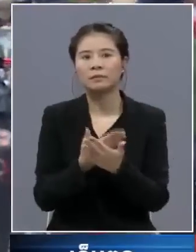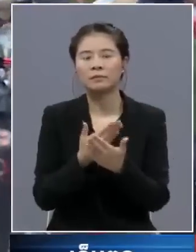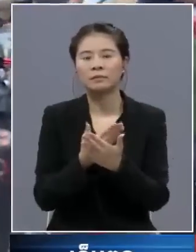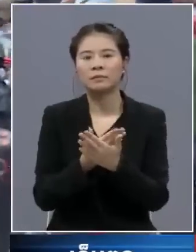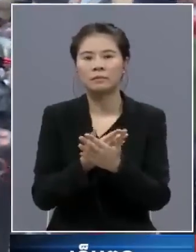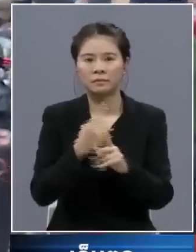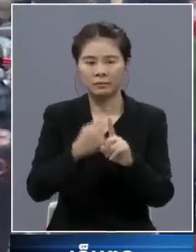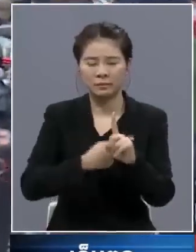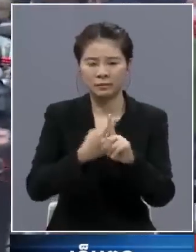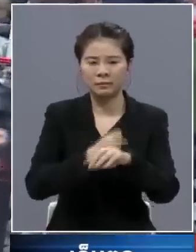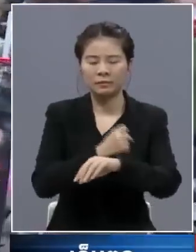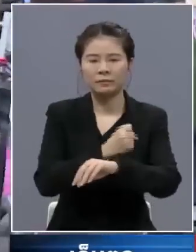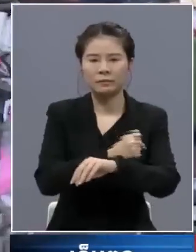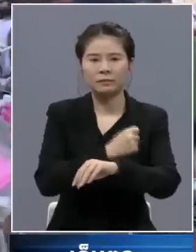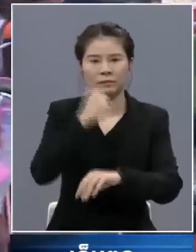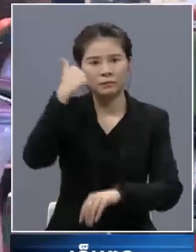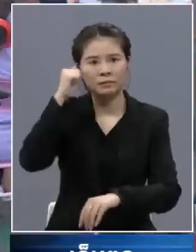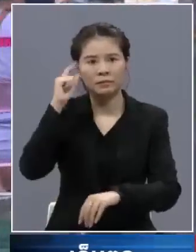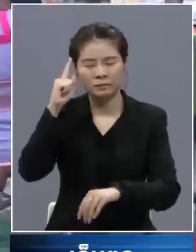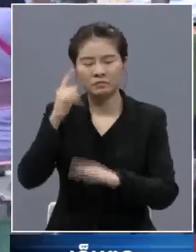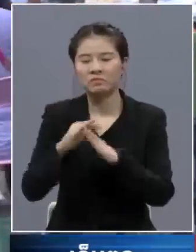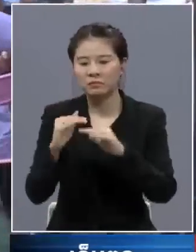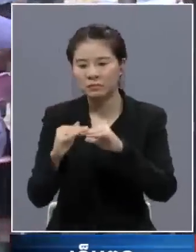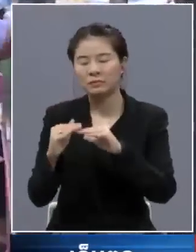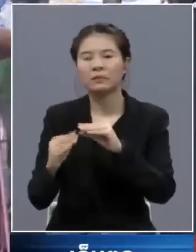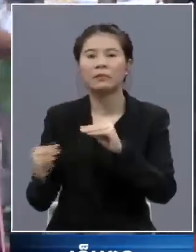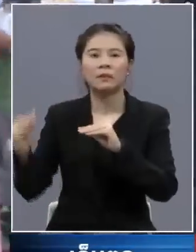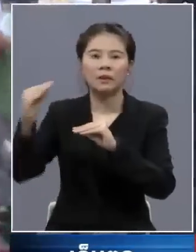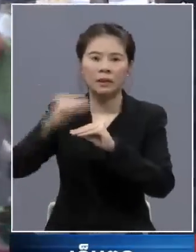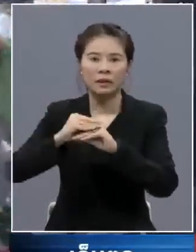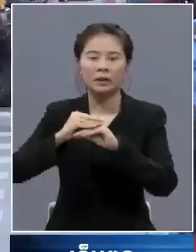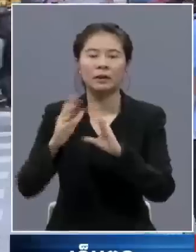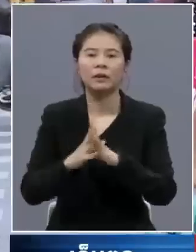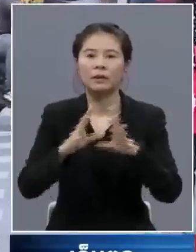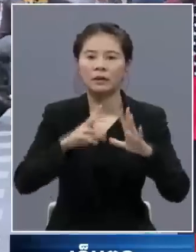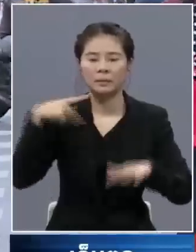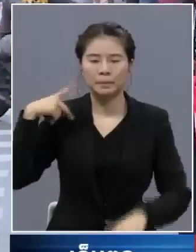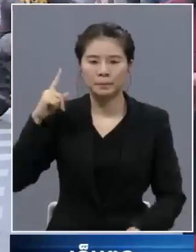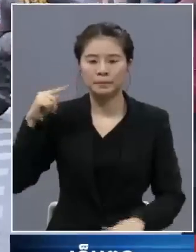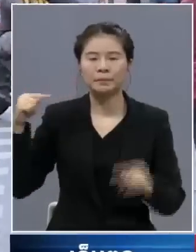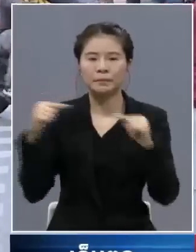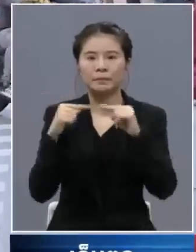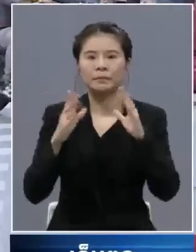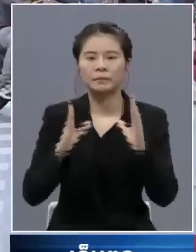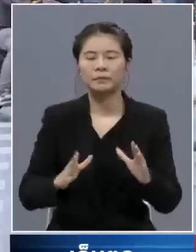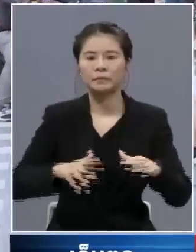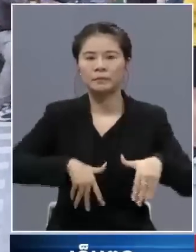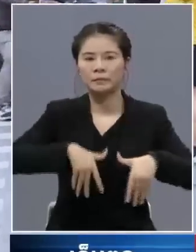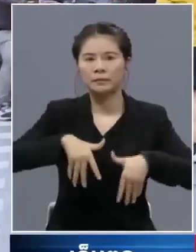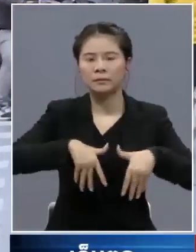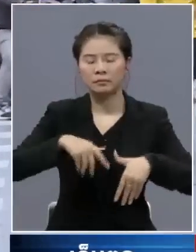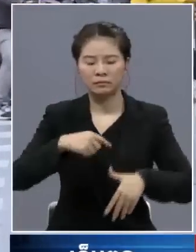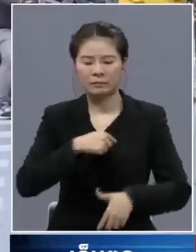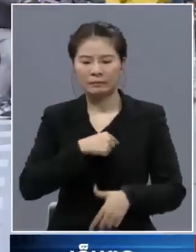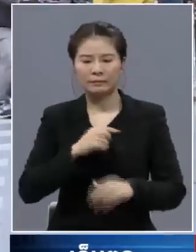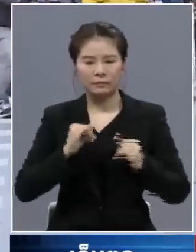ที่จะต้องขึ้นและต้องขึ้นอย่างสม่ำเสมอโดยอัตโนมัติเพื่อให้เกิดประโยชน์ทั้งสองฝั่งแล้วบอกว่าไม่ได้ขึ้นค่าแรงตามใจตัวเองนะ